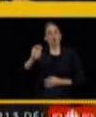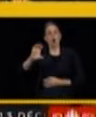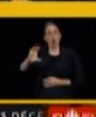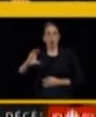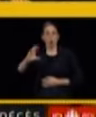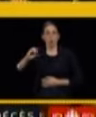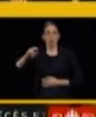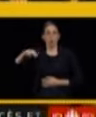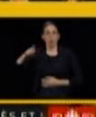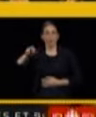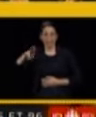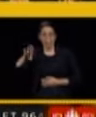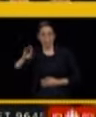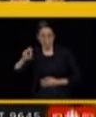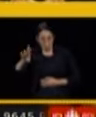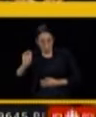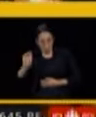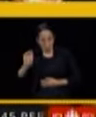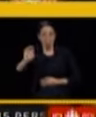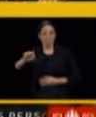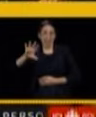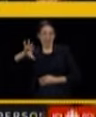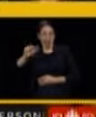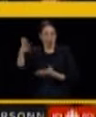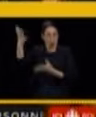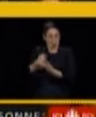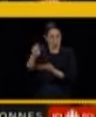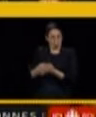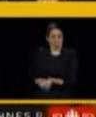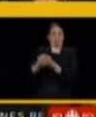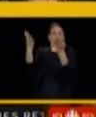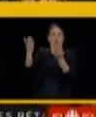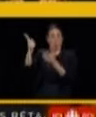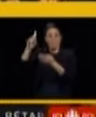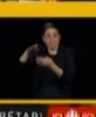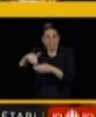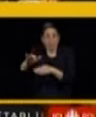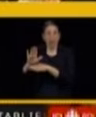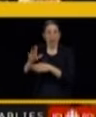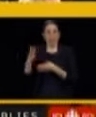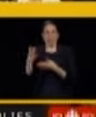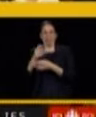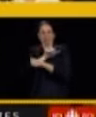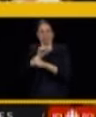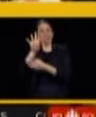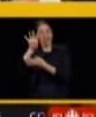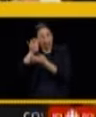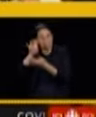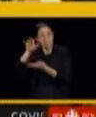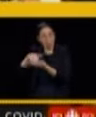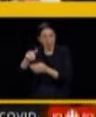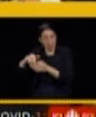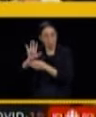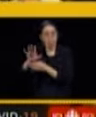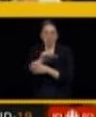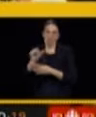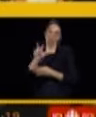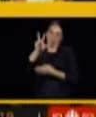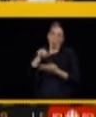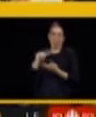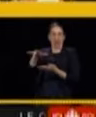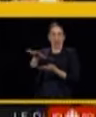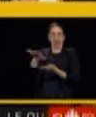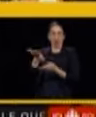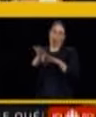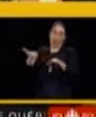Nos informations indiquent que seulement 3 000 candidatures ont été retenues. Pourquoi? Est-ce qu'il y a tant de candidatures qui ne